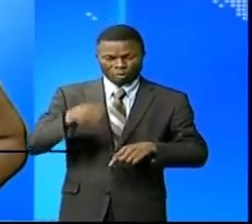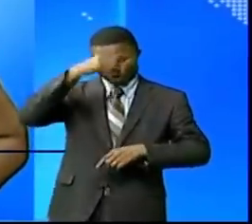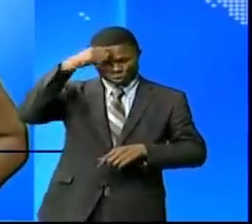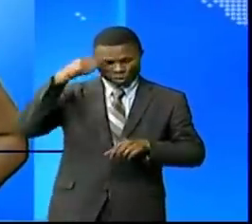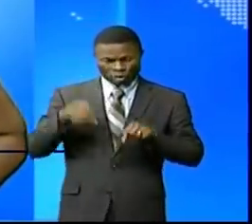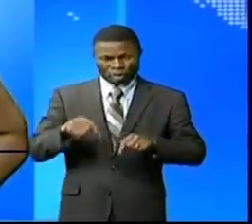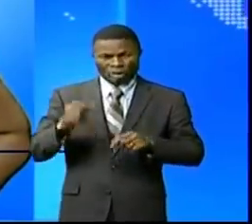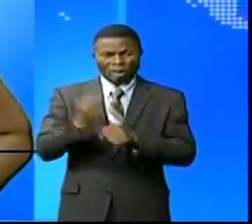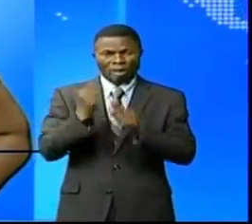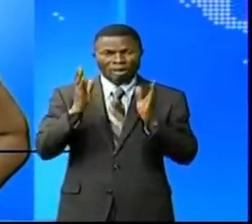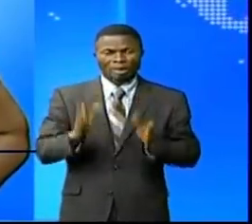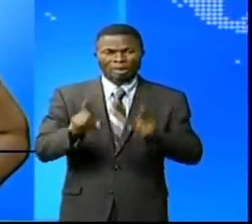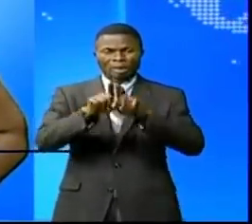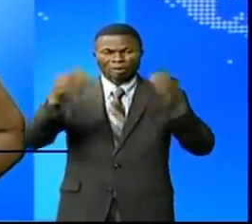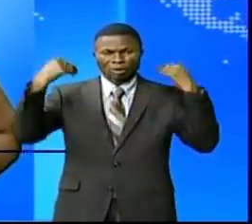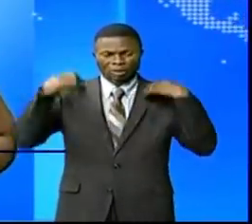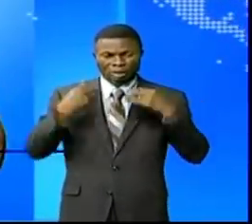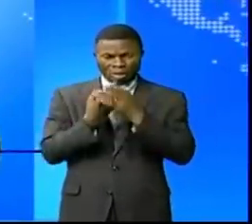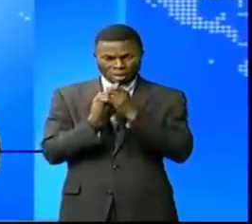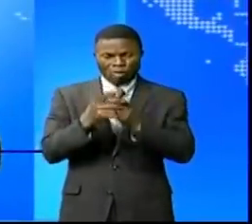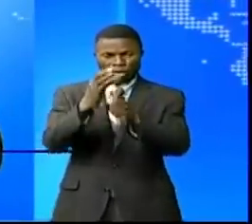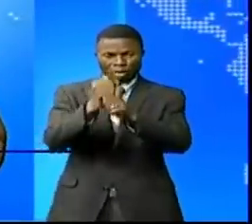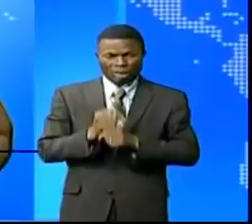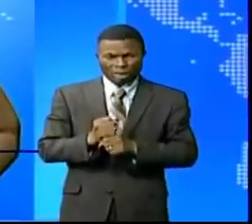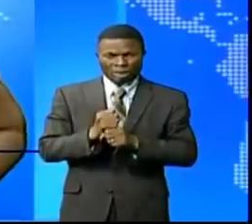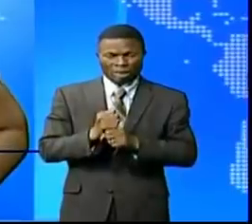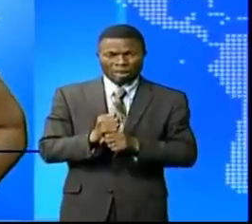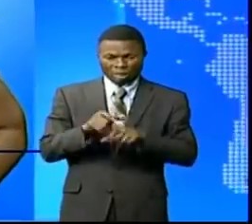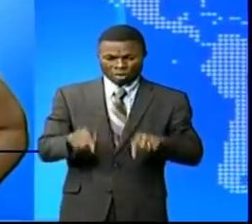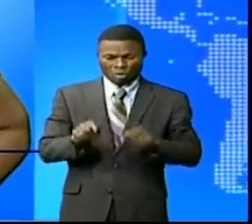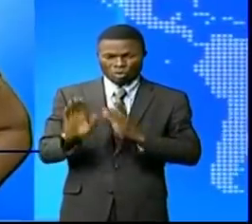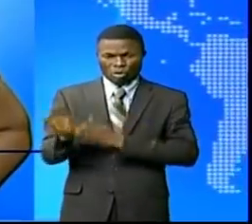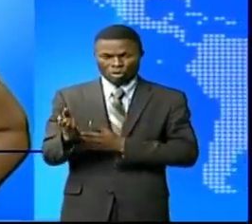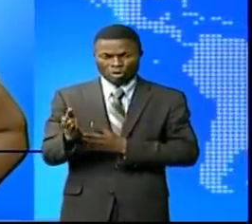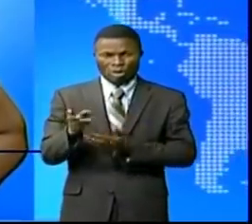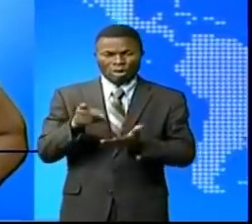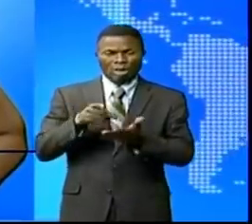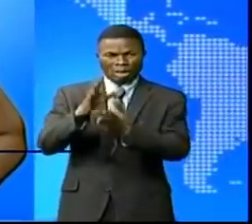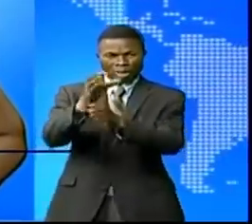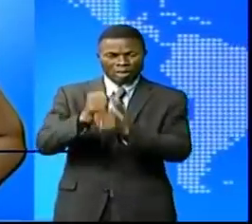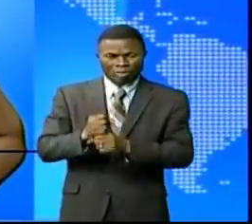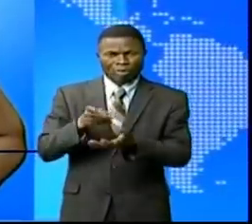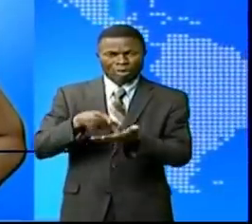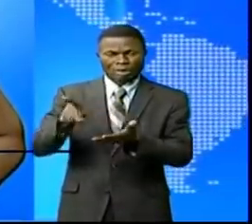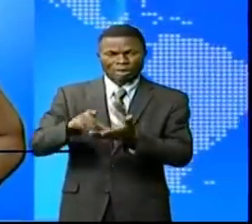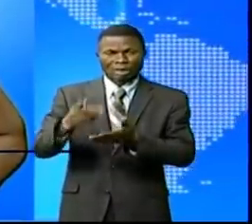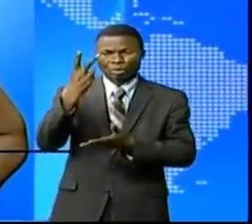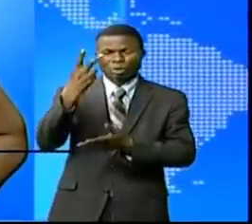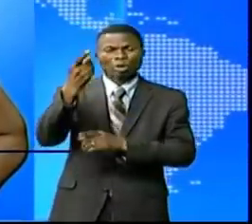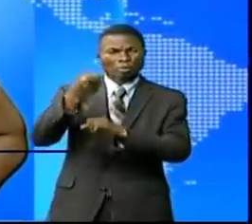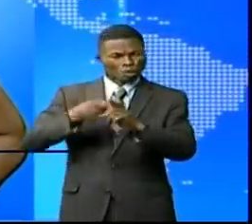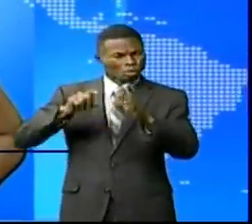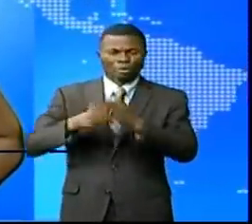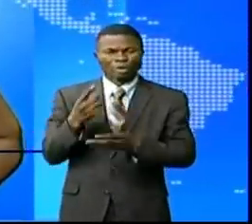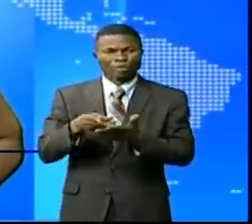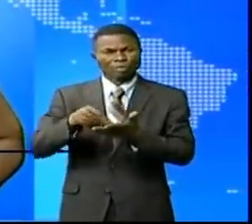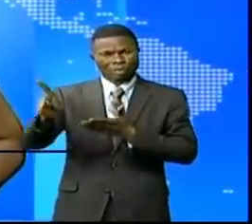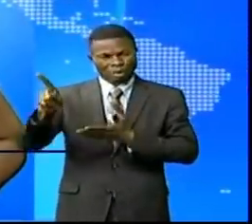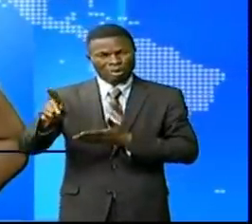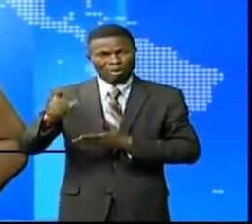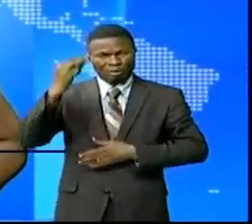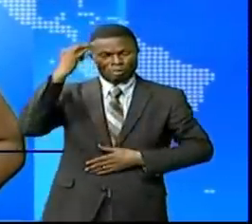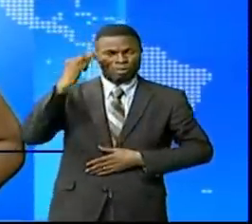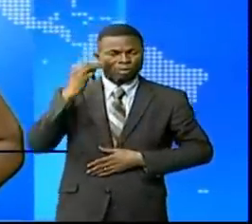les agents vont percevoir, d'ailleurs depuis ce matin, ils sont en train de percevoir le salaire de 2 mois. Le ministre